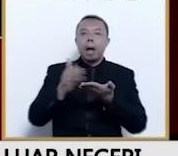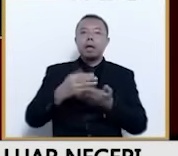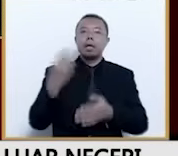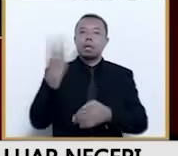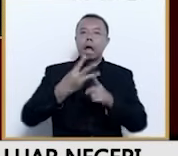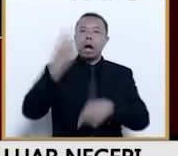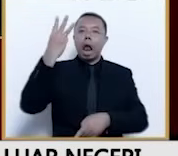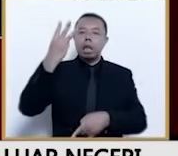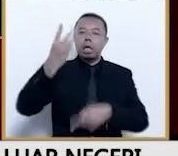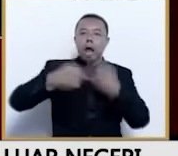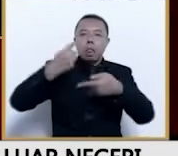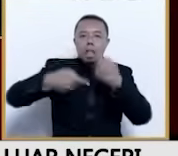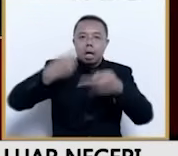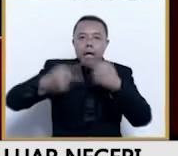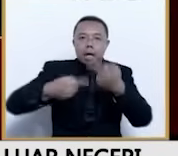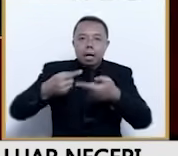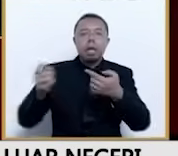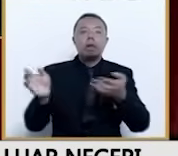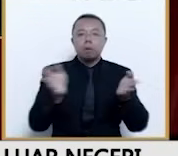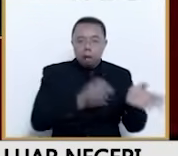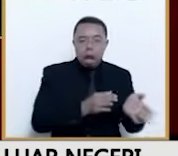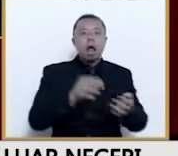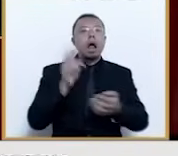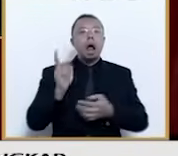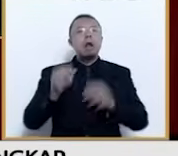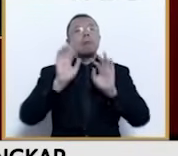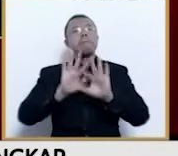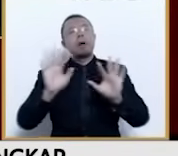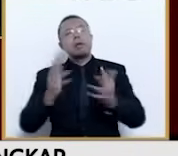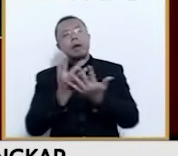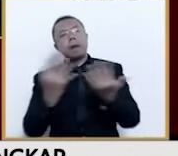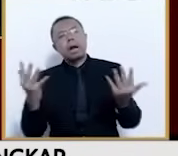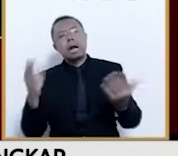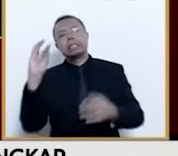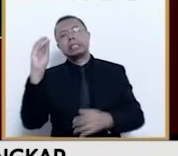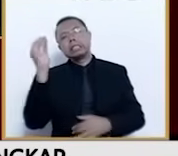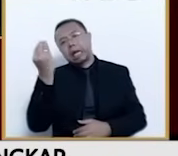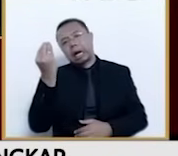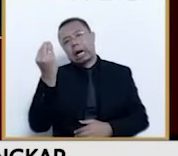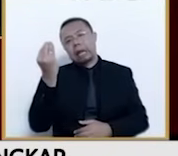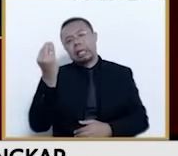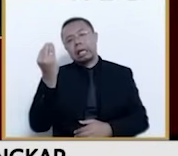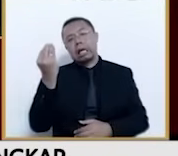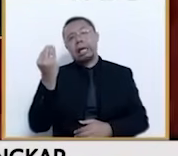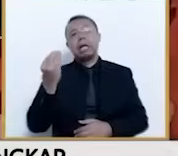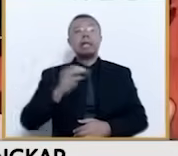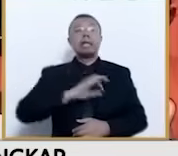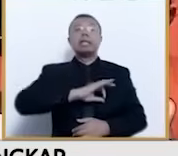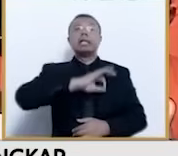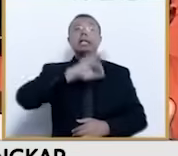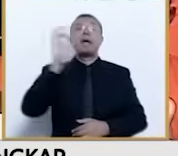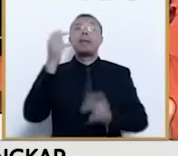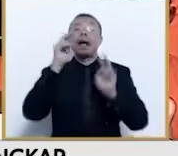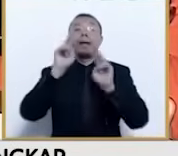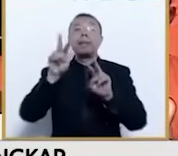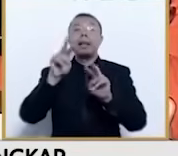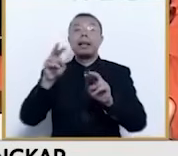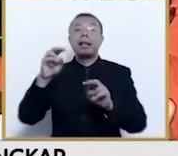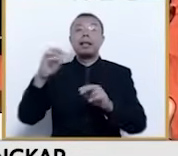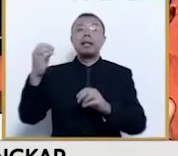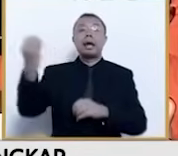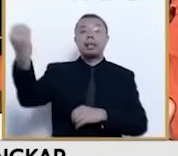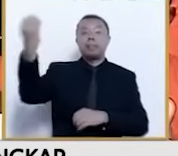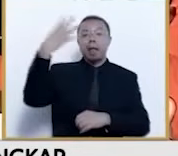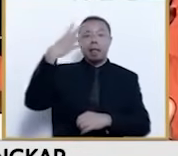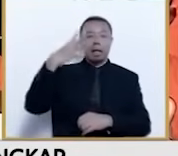menjadi 3 shift, dan kemudian juga banyak warga di Jakarta yang tidak pernah melihat matahari.